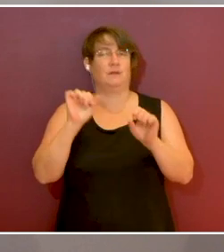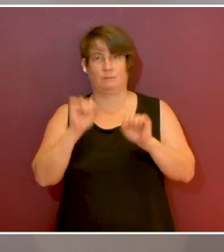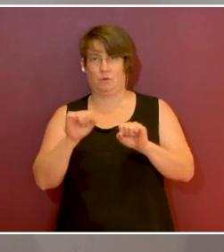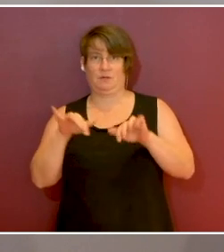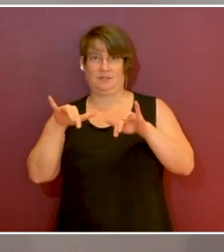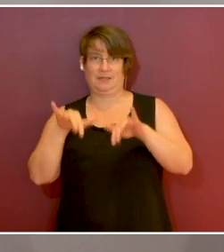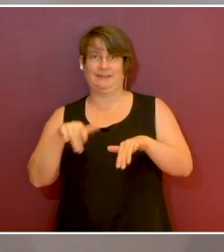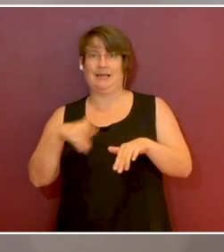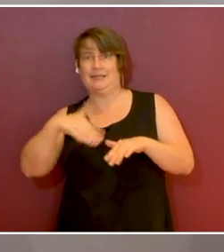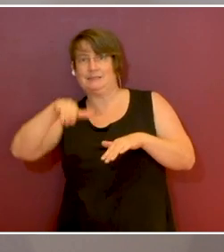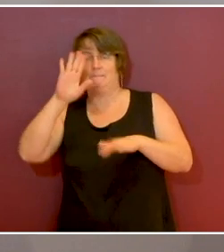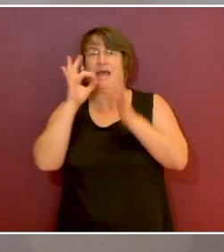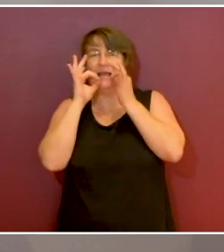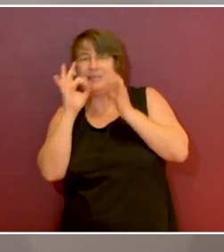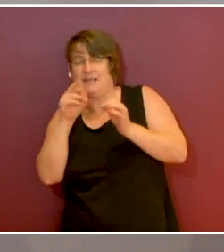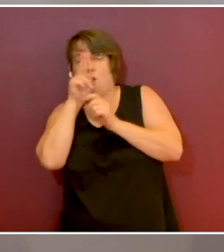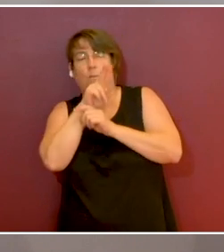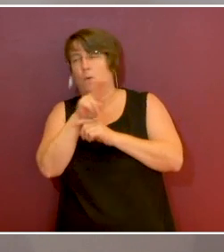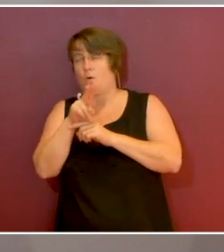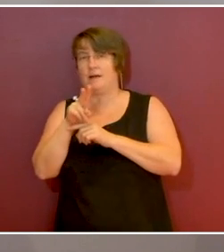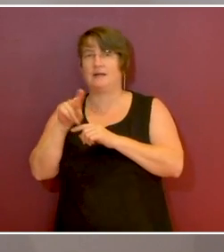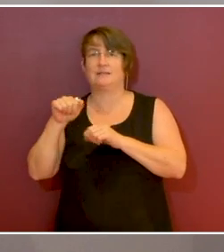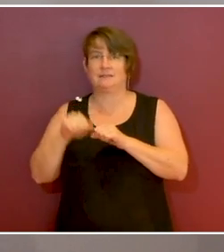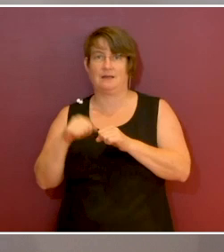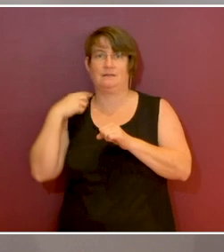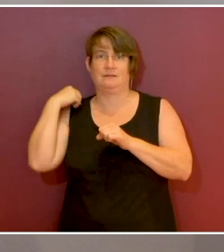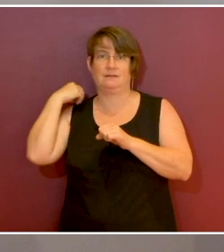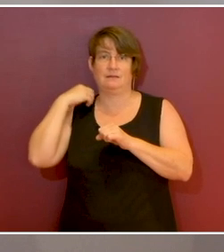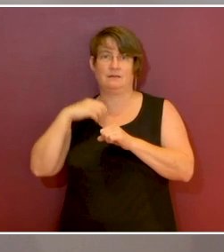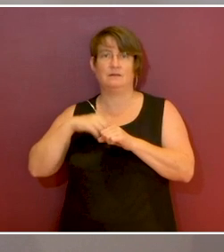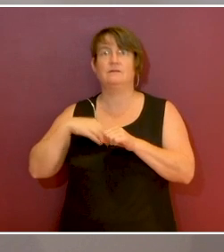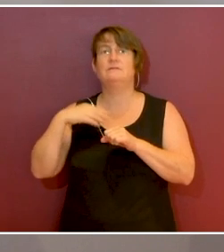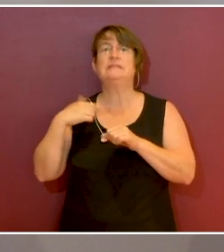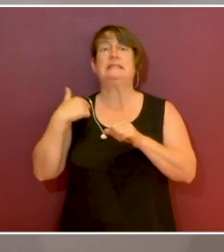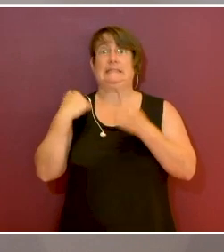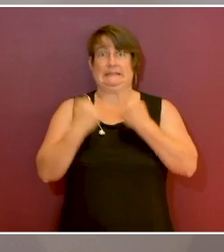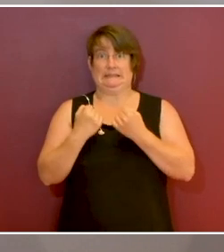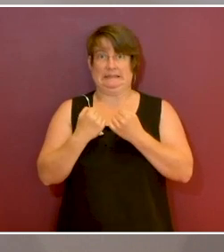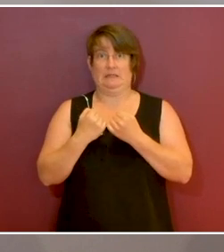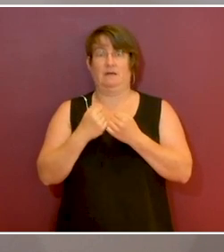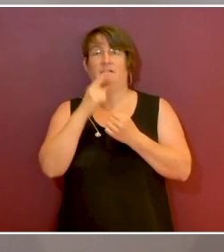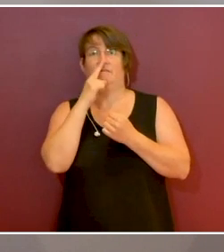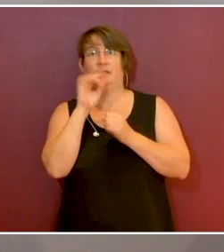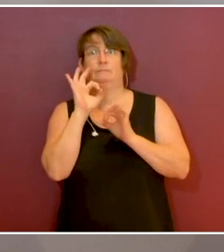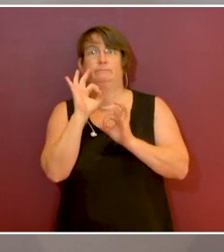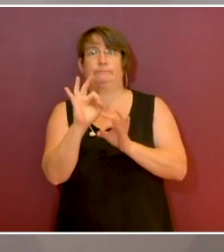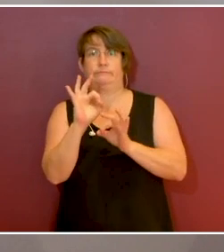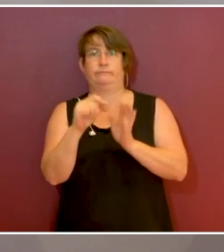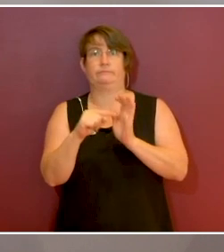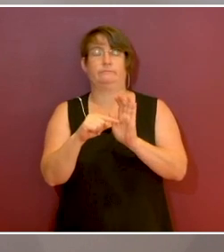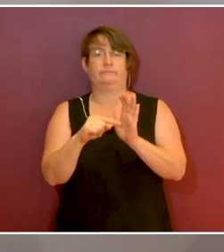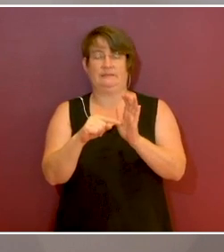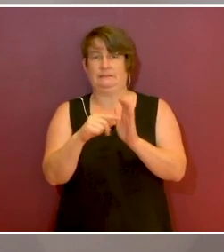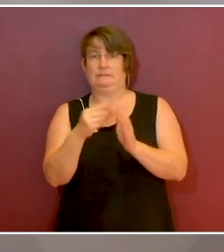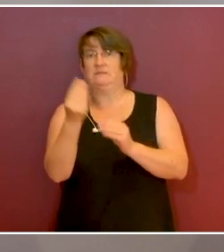können. Und wir werden, da bin ich ganz sicher, sollten sich Anzeichen ergeben dafür, dass